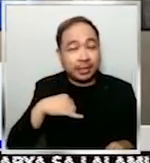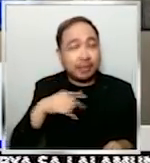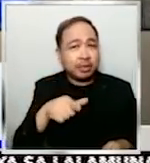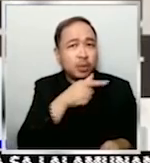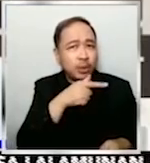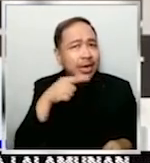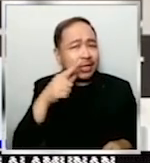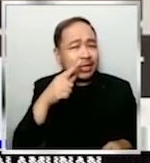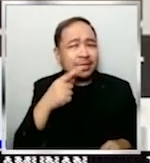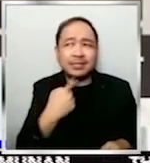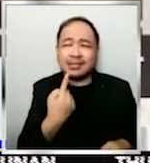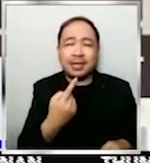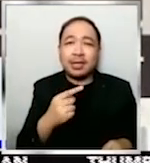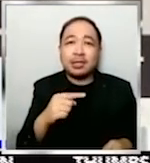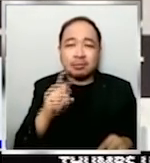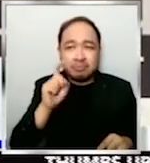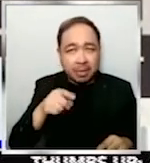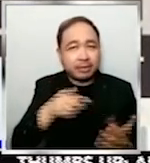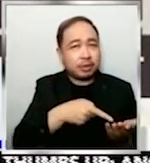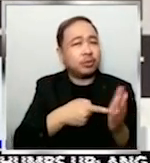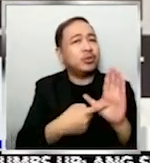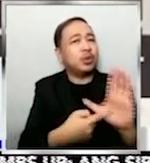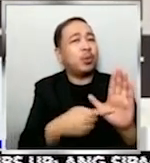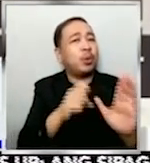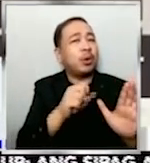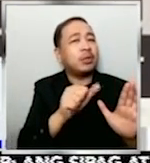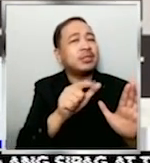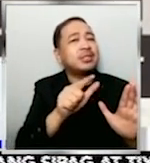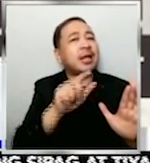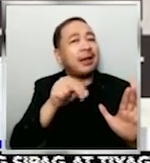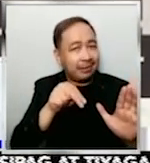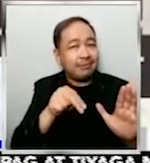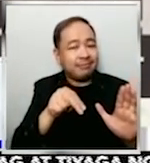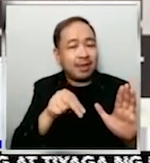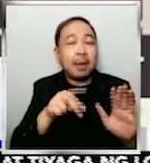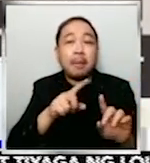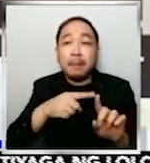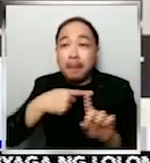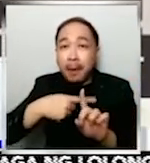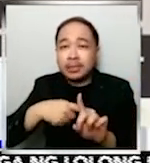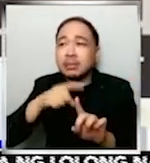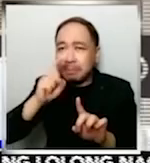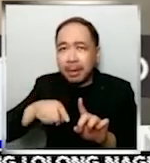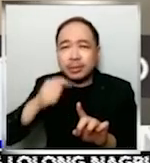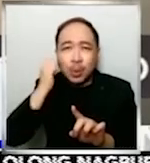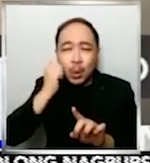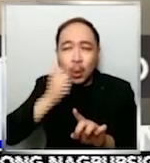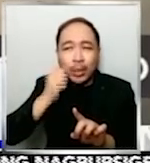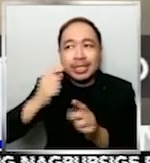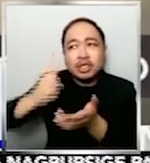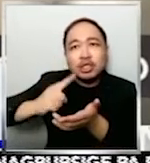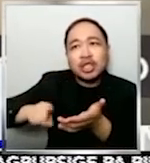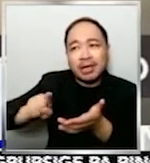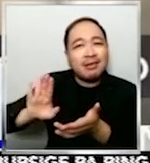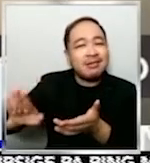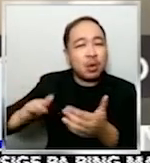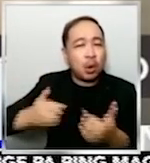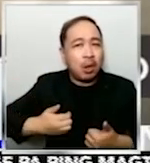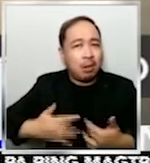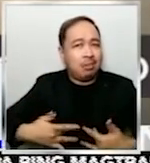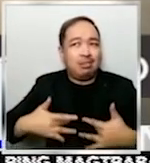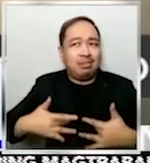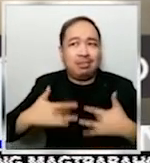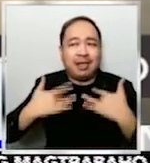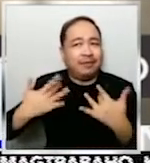mga sal-in, nais niyang magkaroon ng regular na lifestyle checks sa mga opisyal ng gobyerno. Tinanong si Robredo